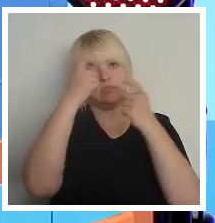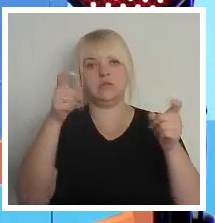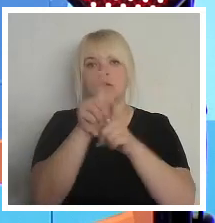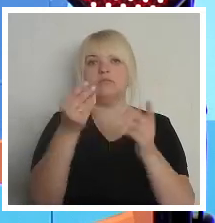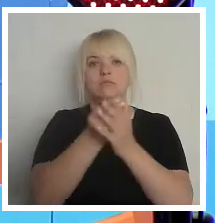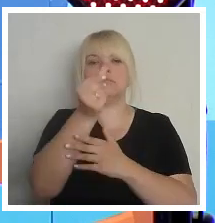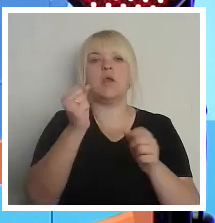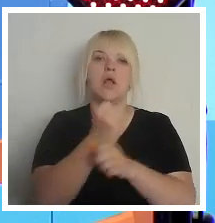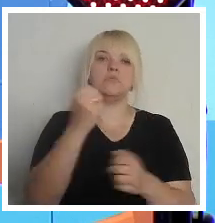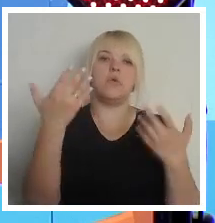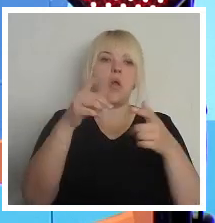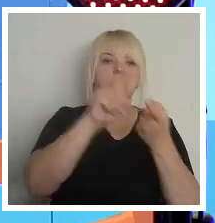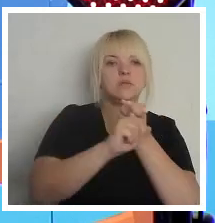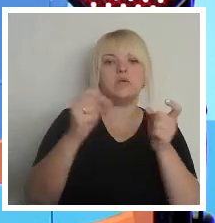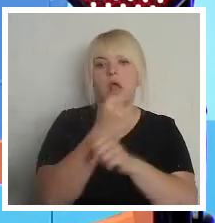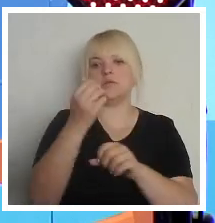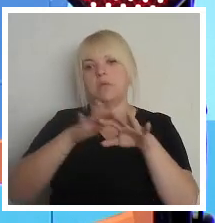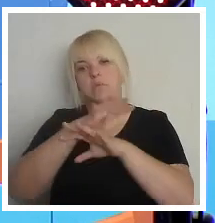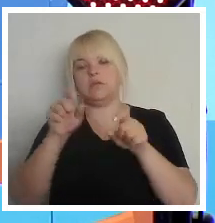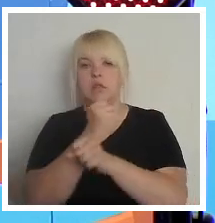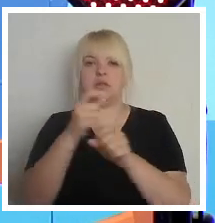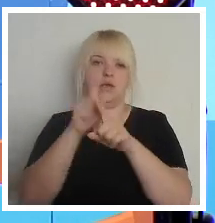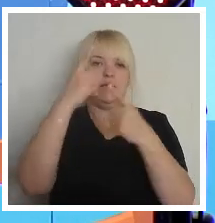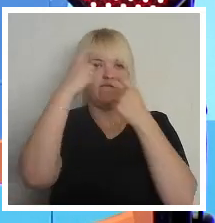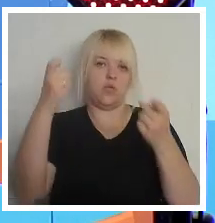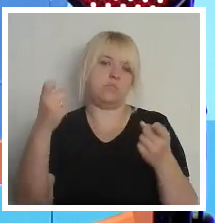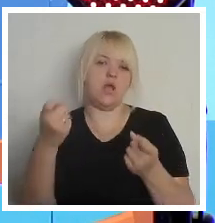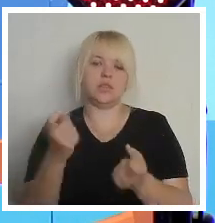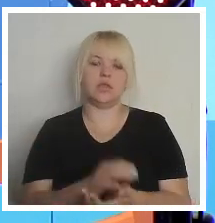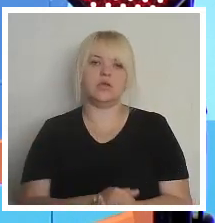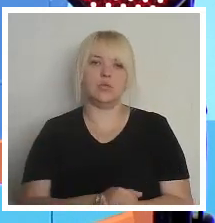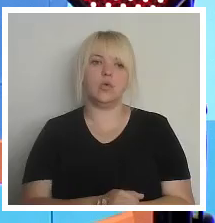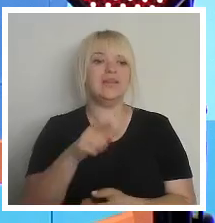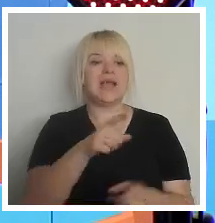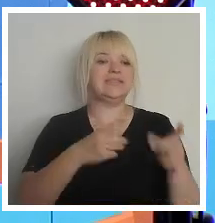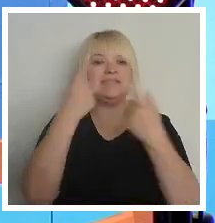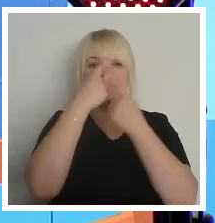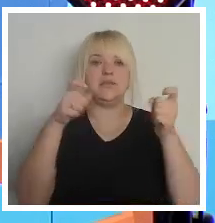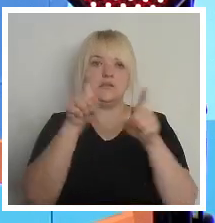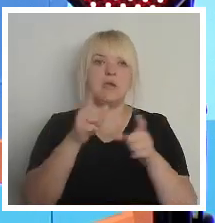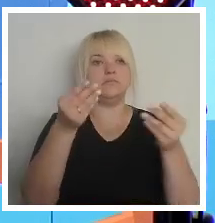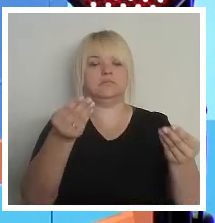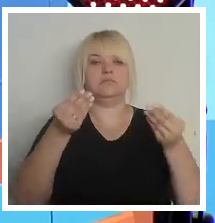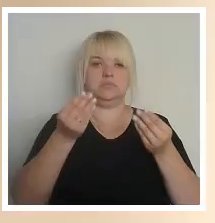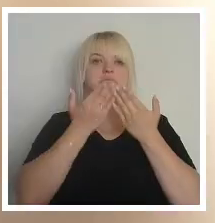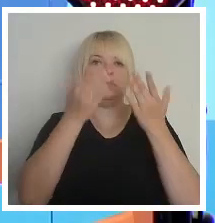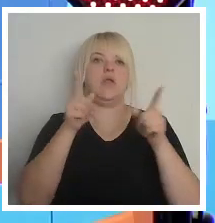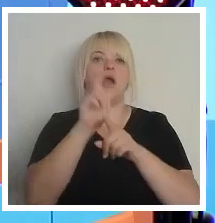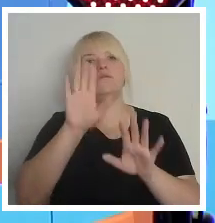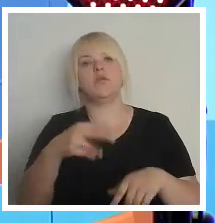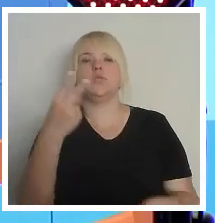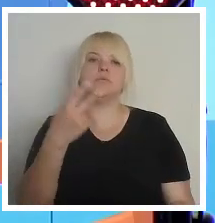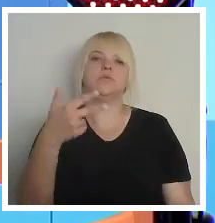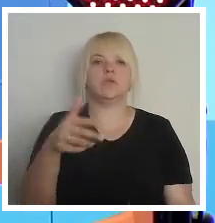par politiku, gan par sabiedrību, gan informatīvas. Arī ziņas ir tādas, kas var, teiksim, nu, atnest 10, 20, 30